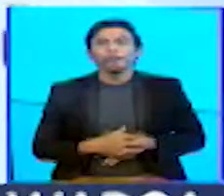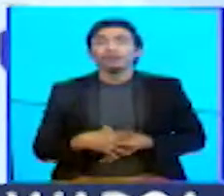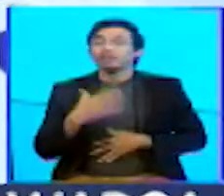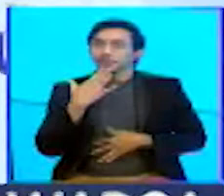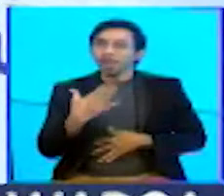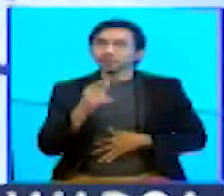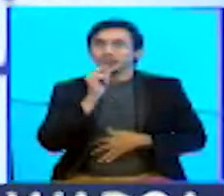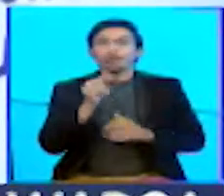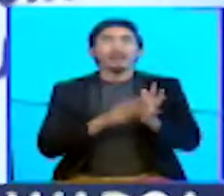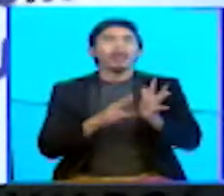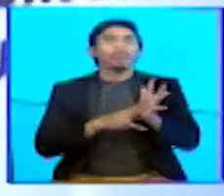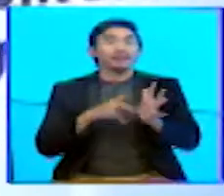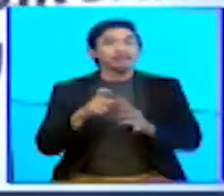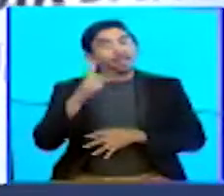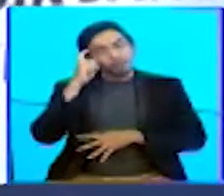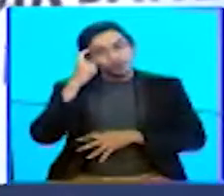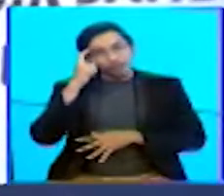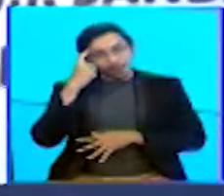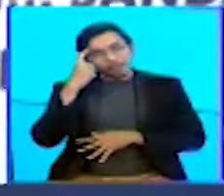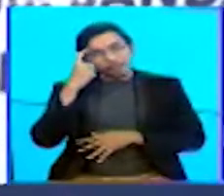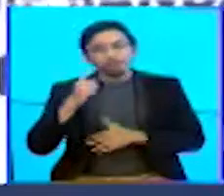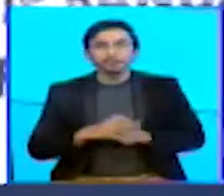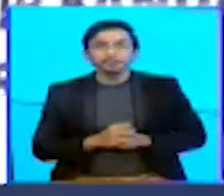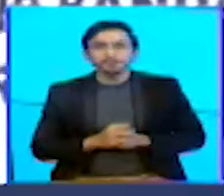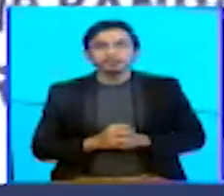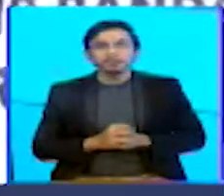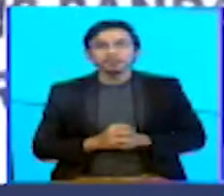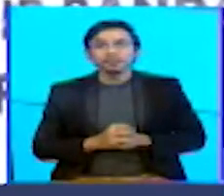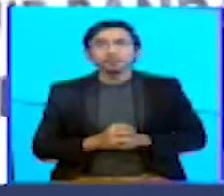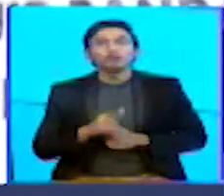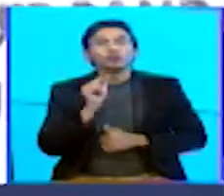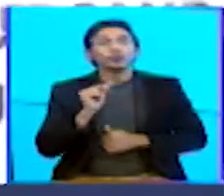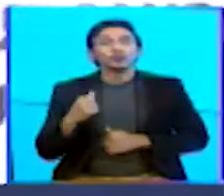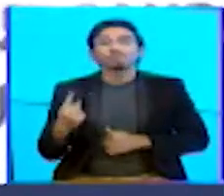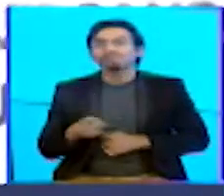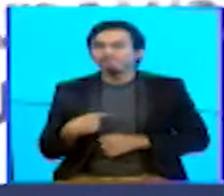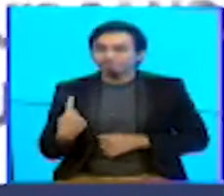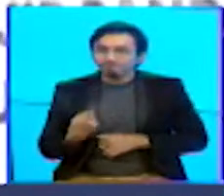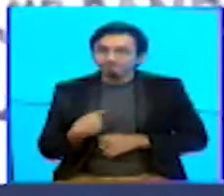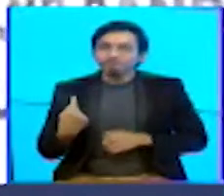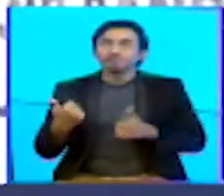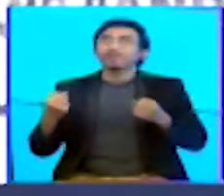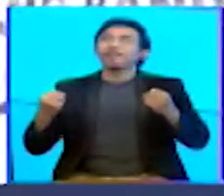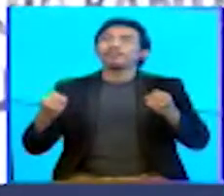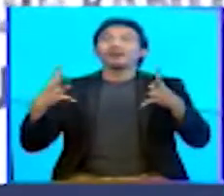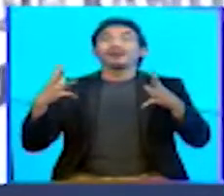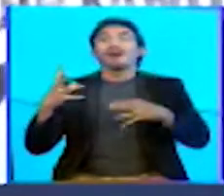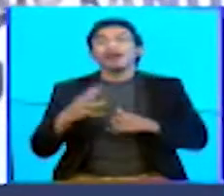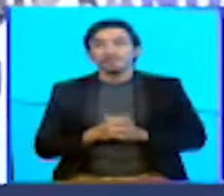energi yang sudah membantu kami untuk menerangi beberapa hari ke depan. Okay. Karena kami sudah kegelapan